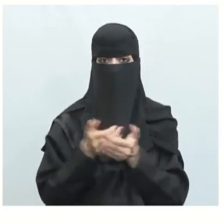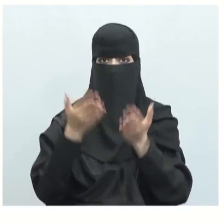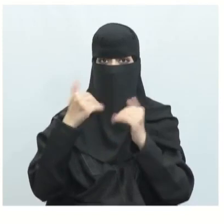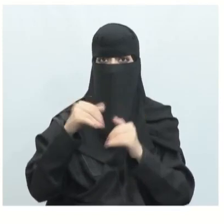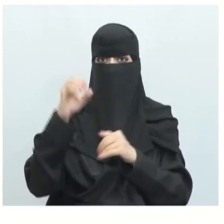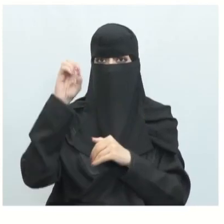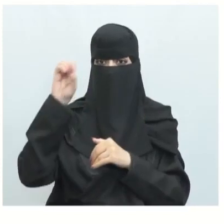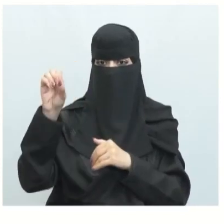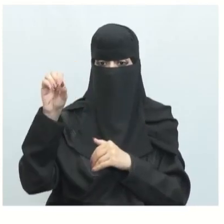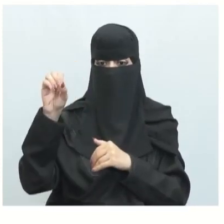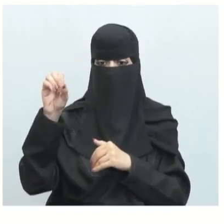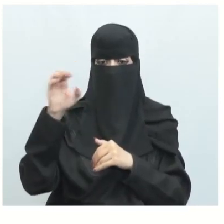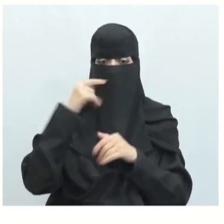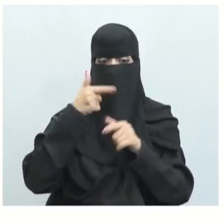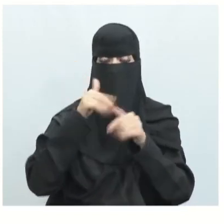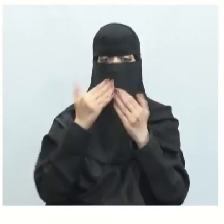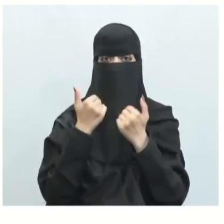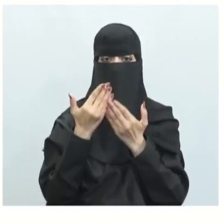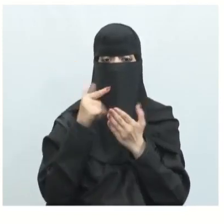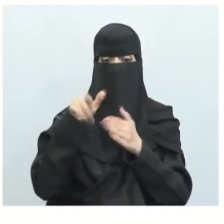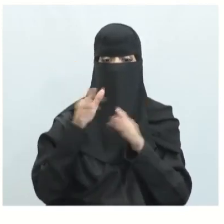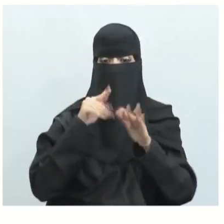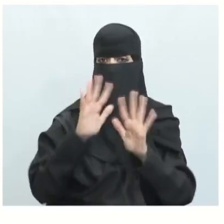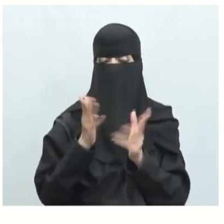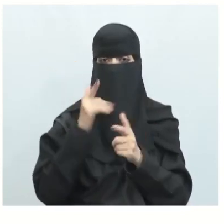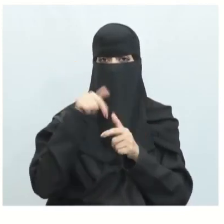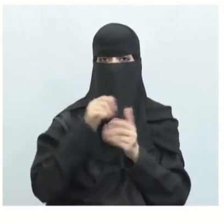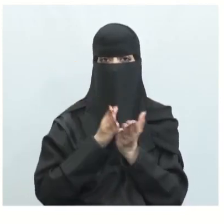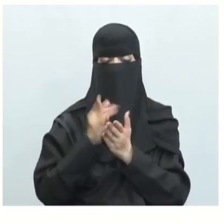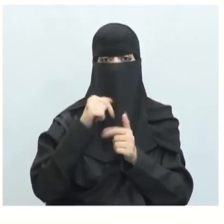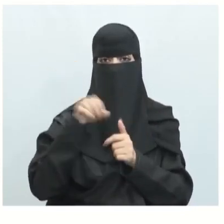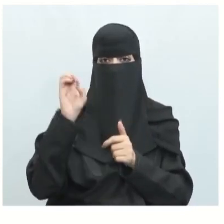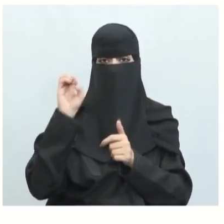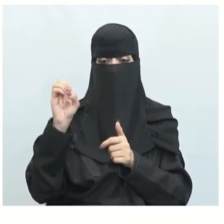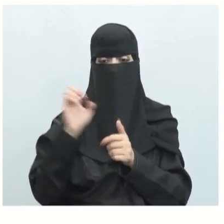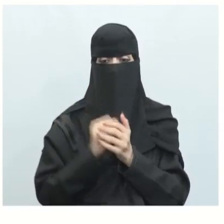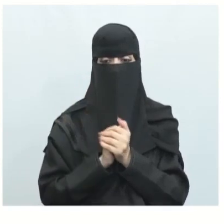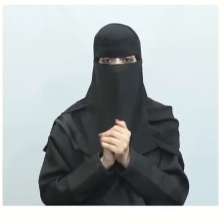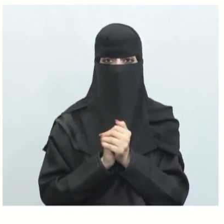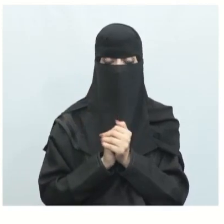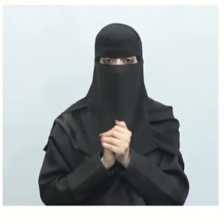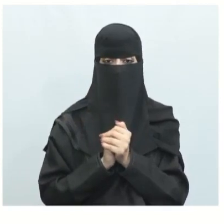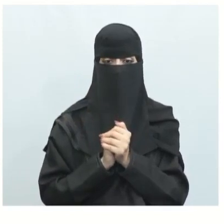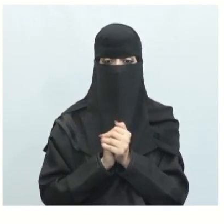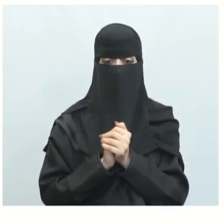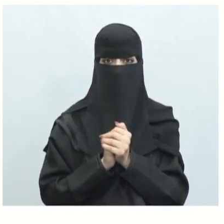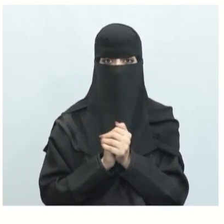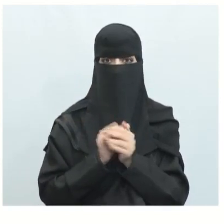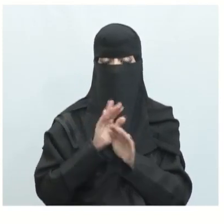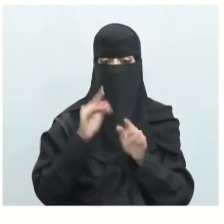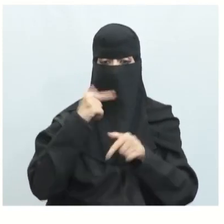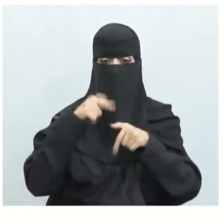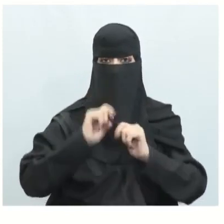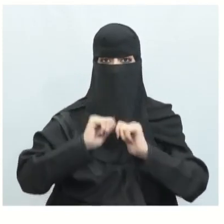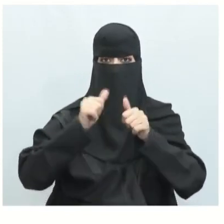الاي ايضا بلانك لا يوجد اي اسهم خارجه من الاي هكذا